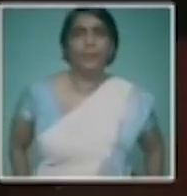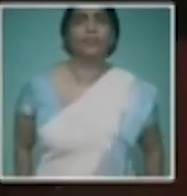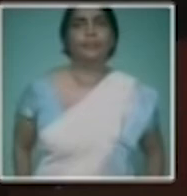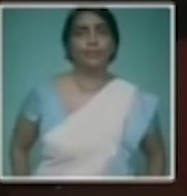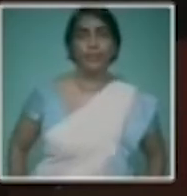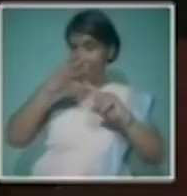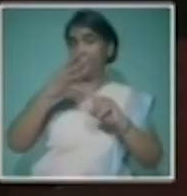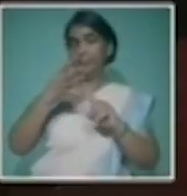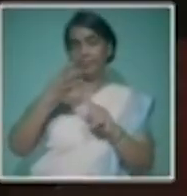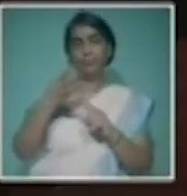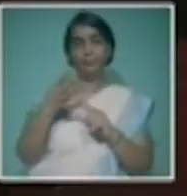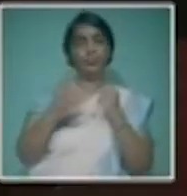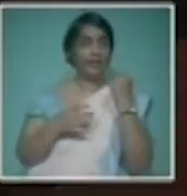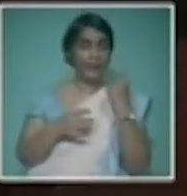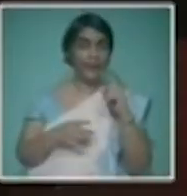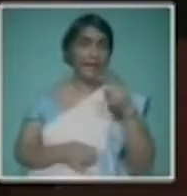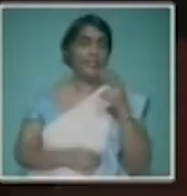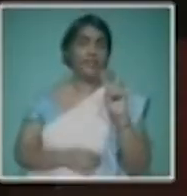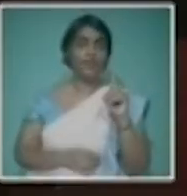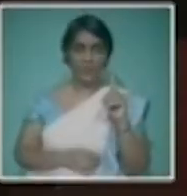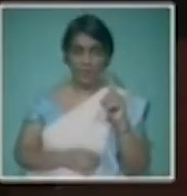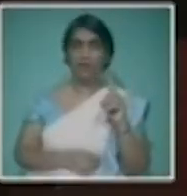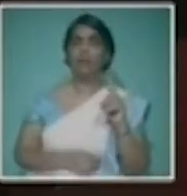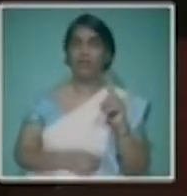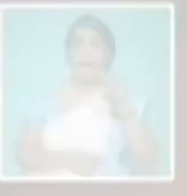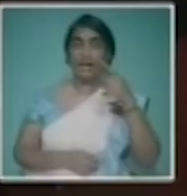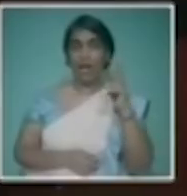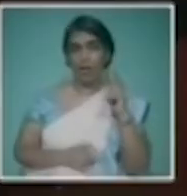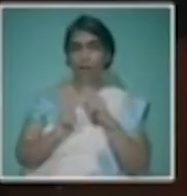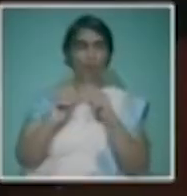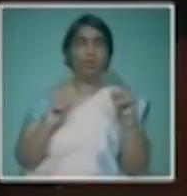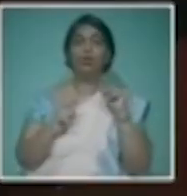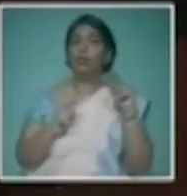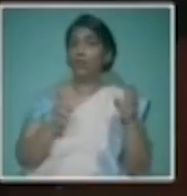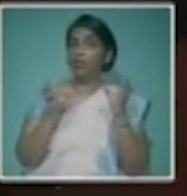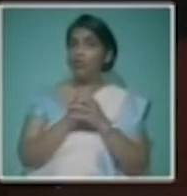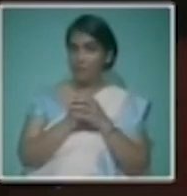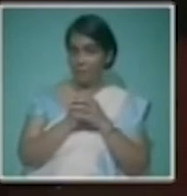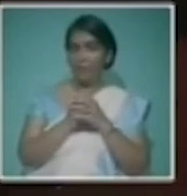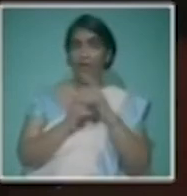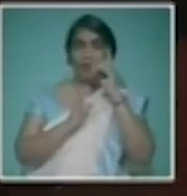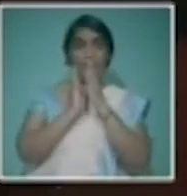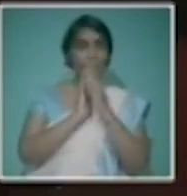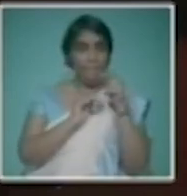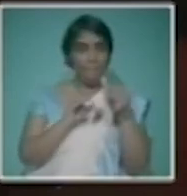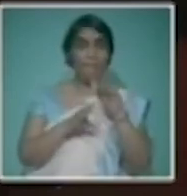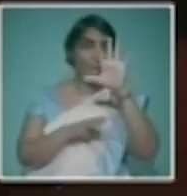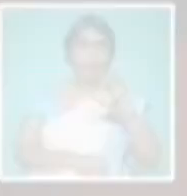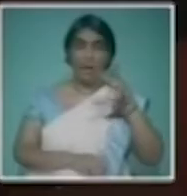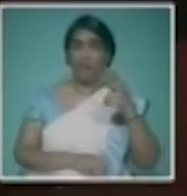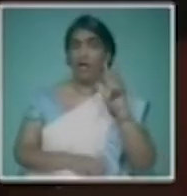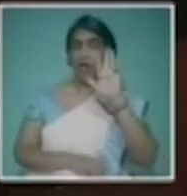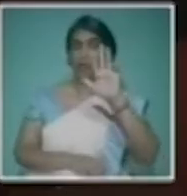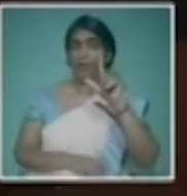හතරවෙනි කාණ්ඩය තියෙනවා ඒකක 121යි 180යි අතර ඒ කණ්ඩායම කියන ආගමික සිද්ධාස්ථාන